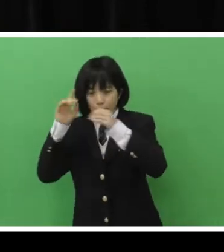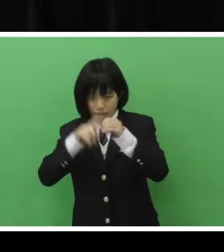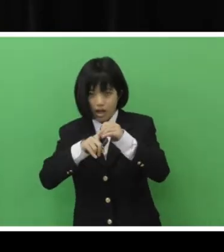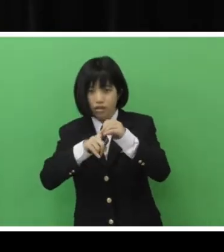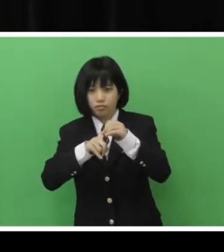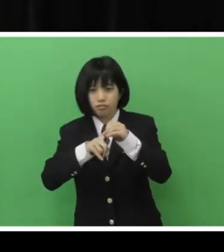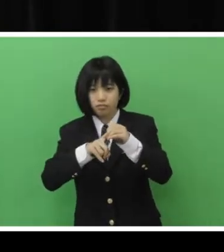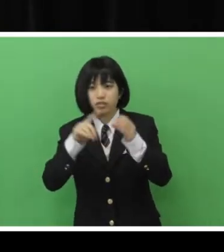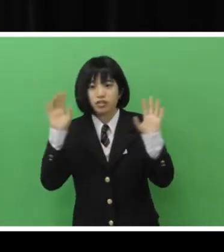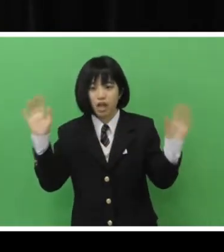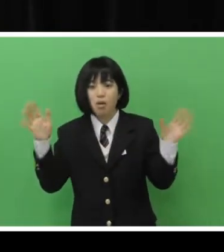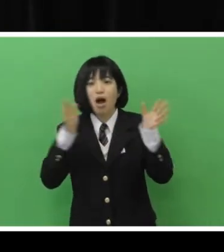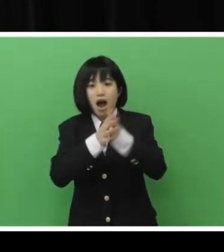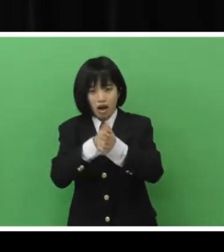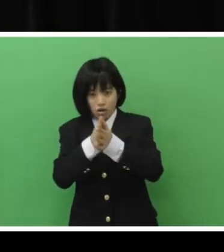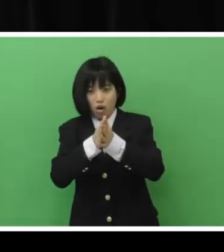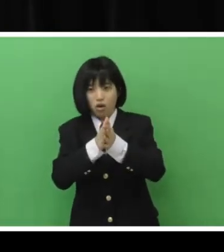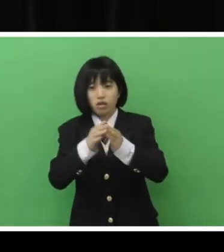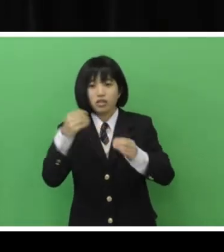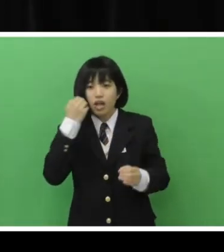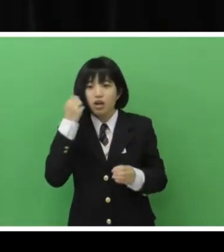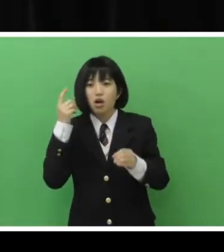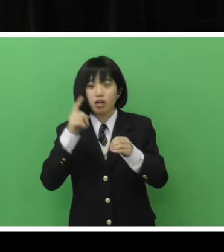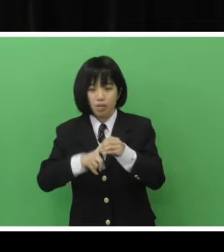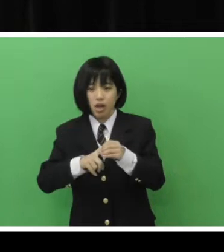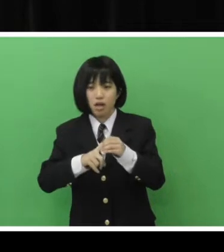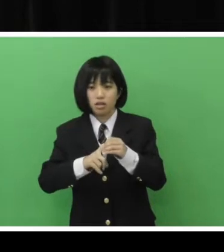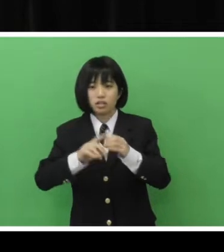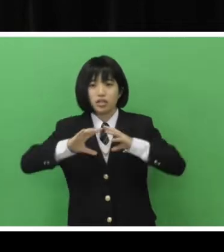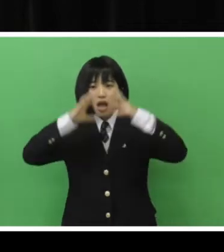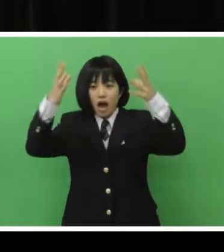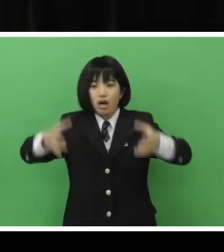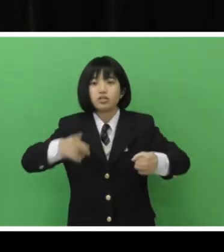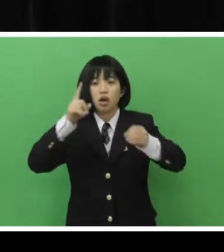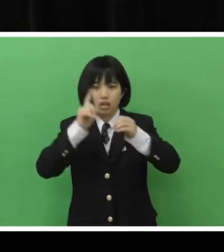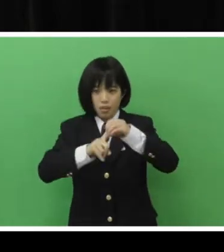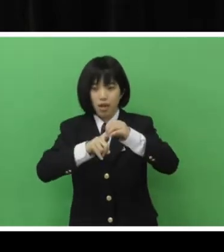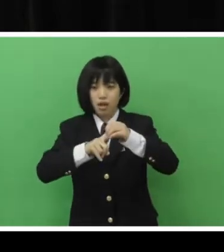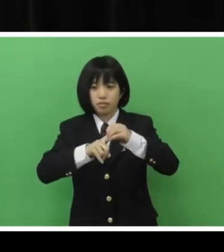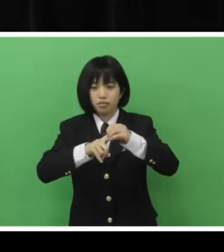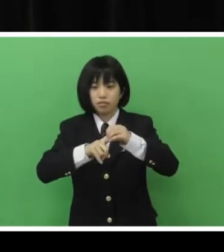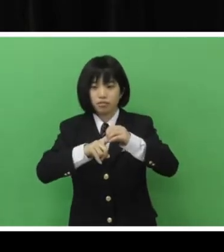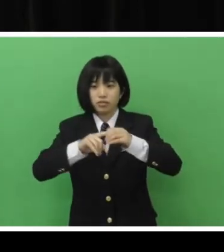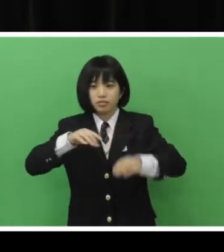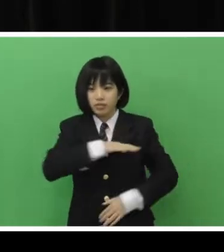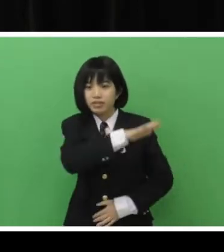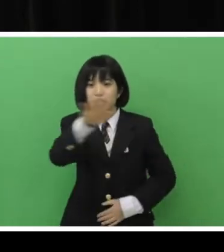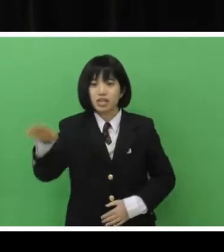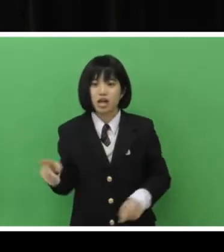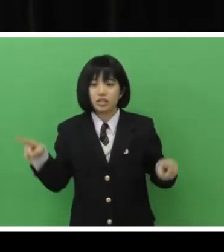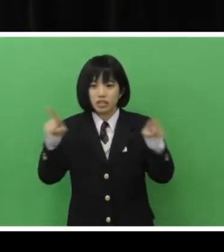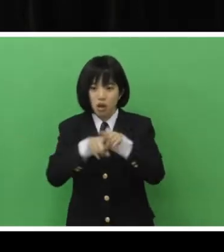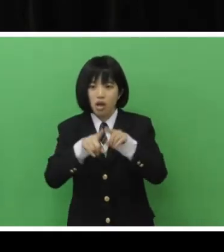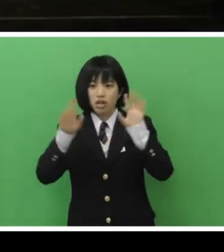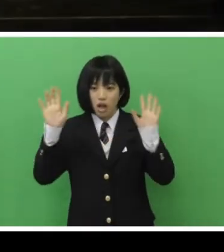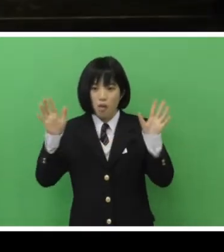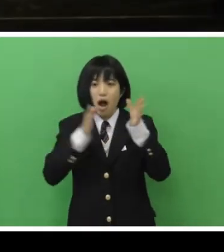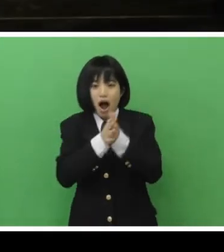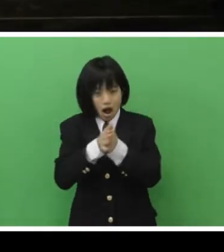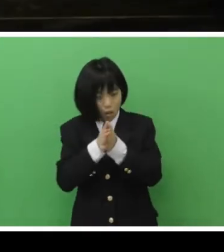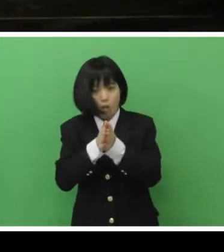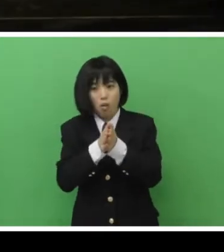。手を洗おう誰のため、世界のため。みんなで手を洗